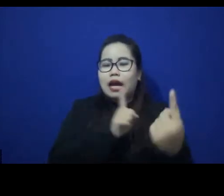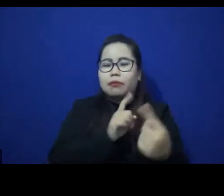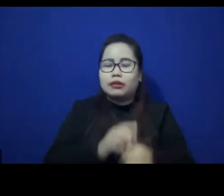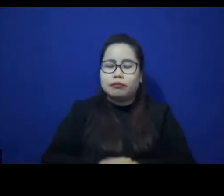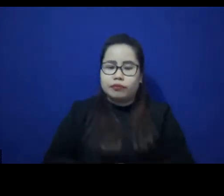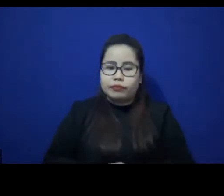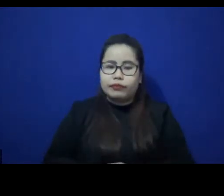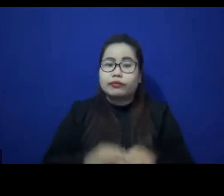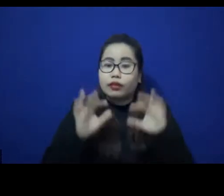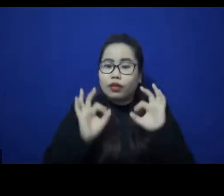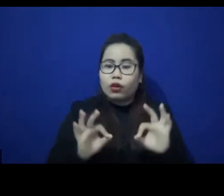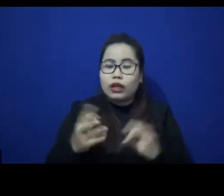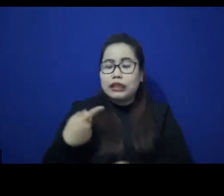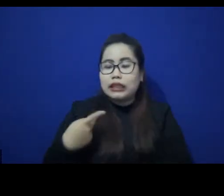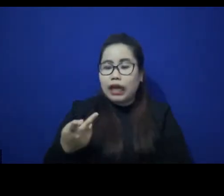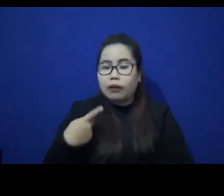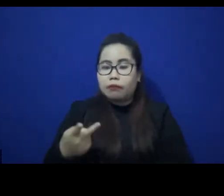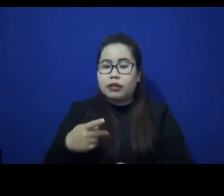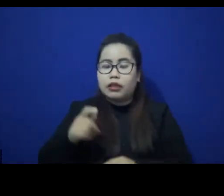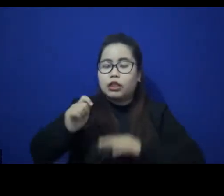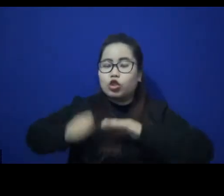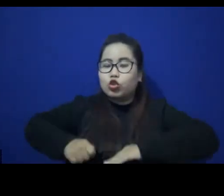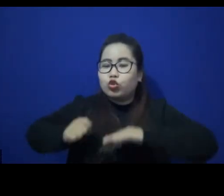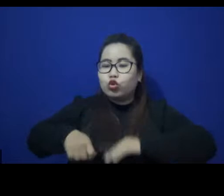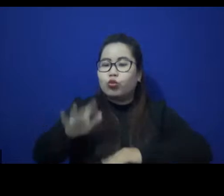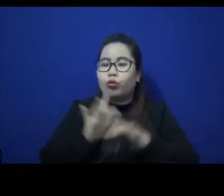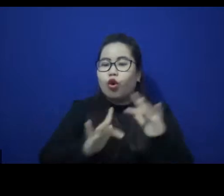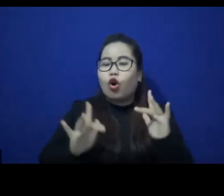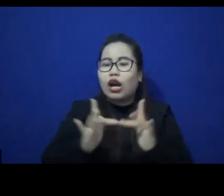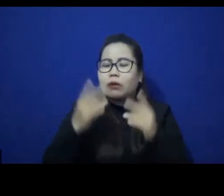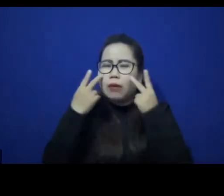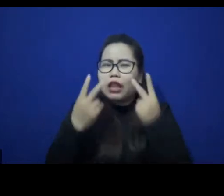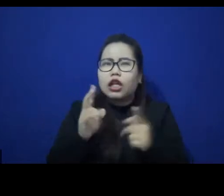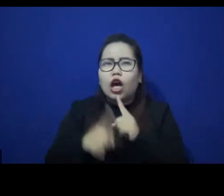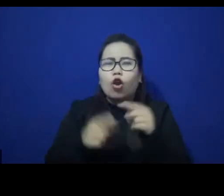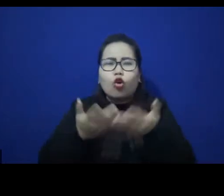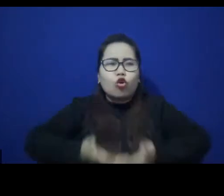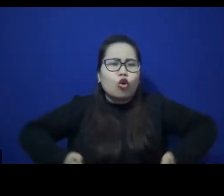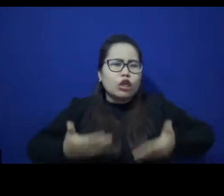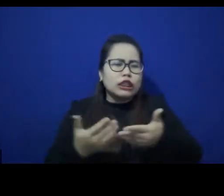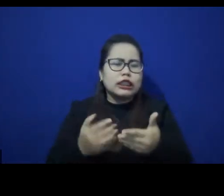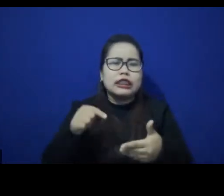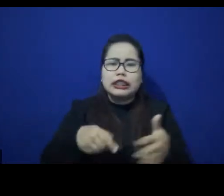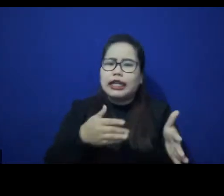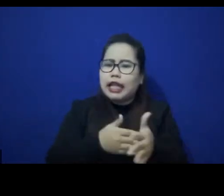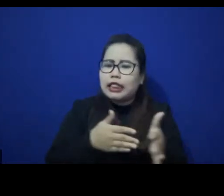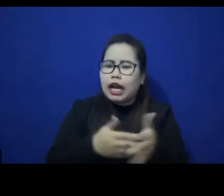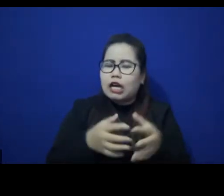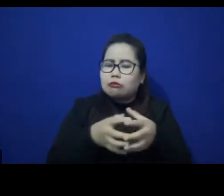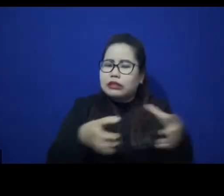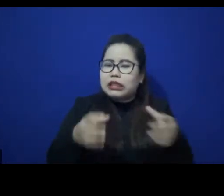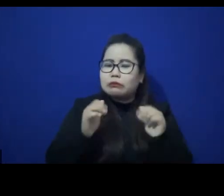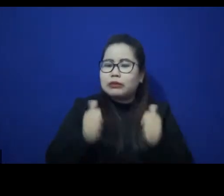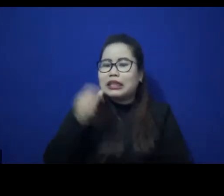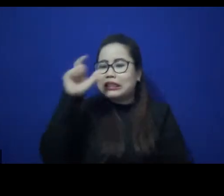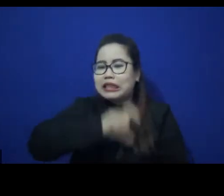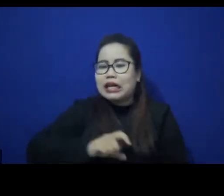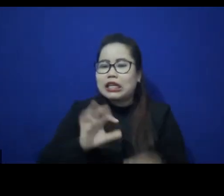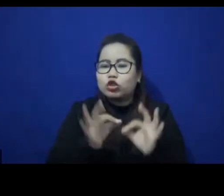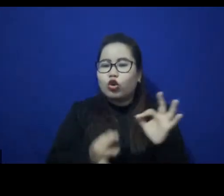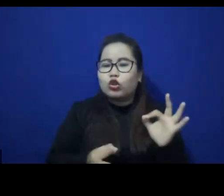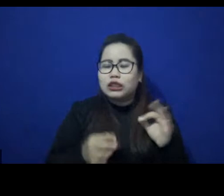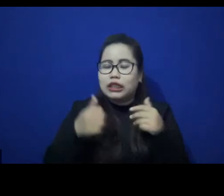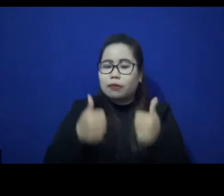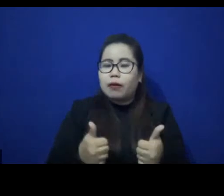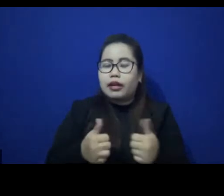eh kami dihukum online melihat kondisi ini menjadi sebuah tantangan besar yang perlu kita cari solusi terbaik untuk semua